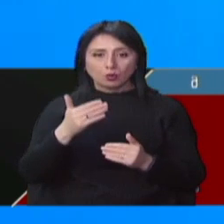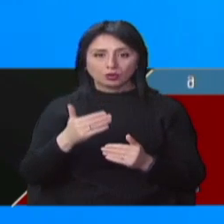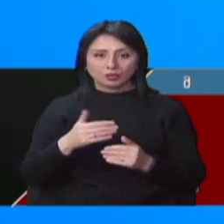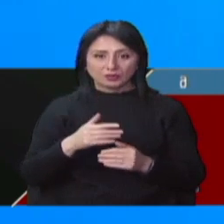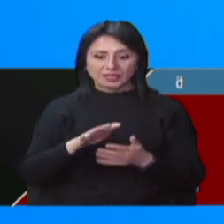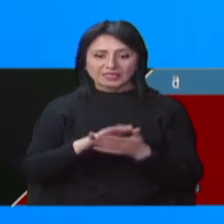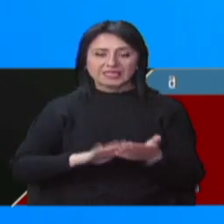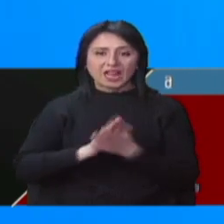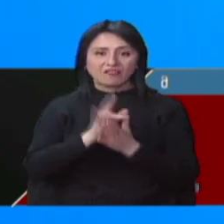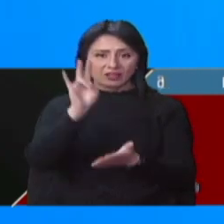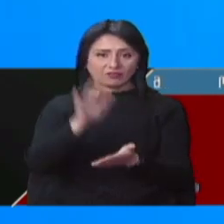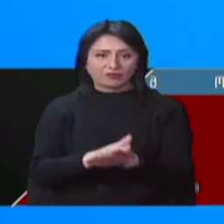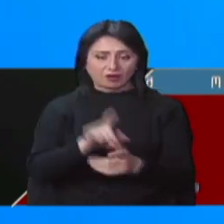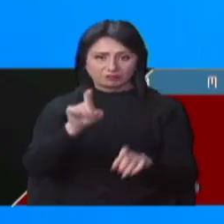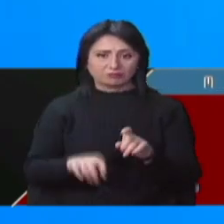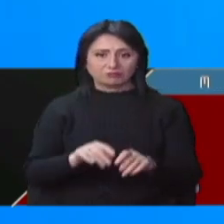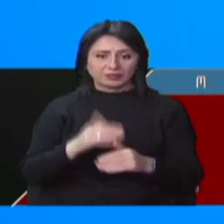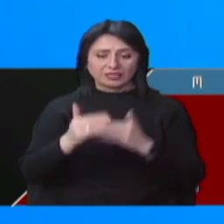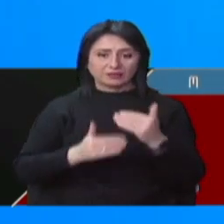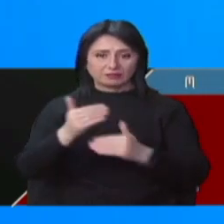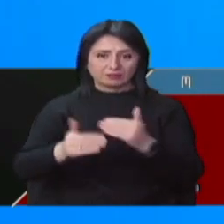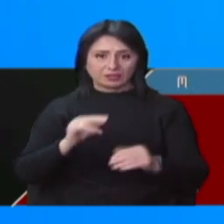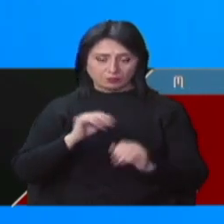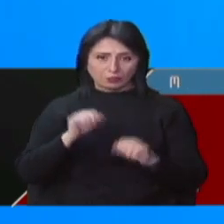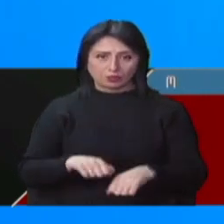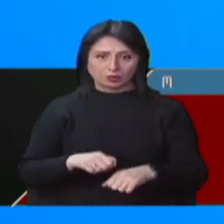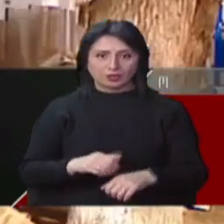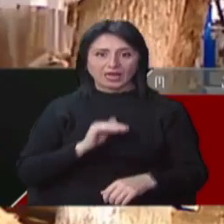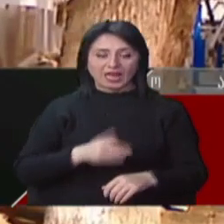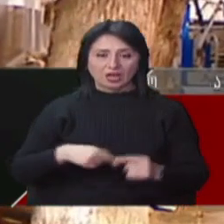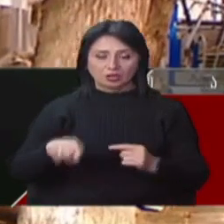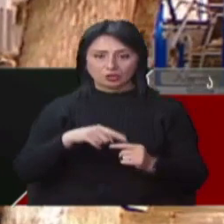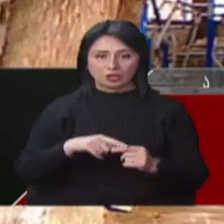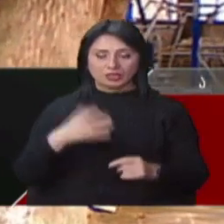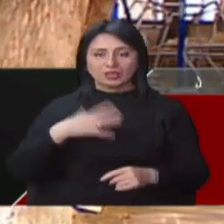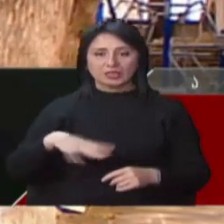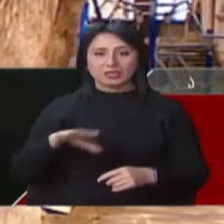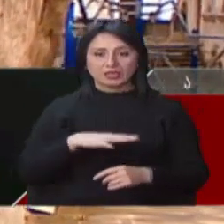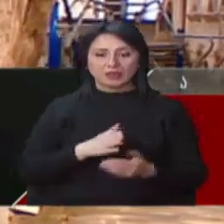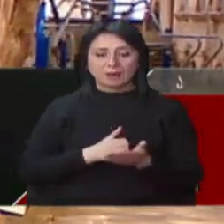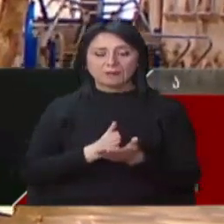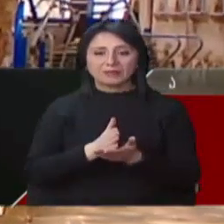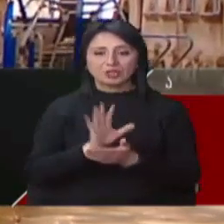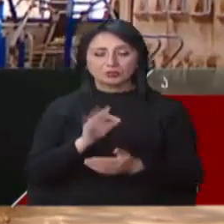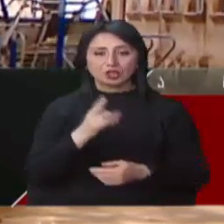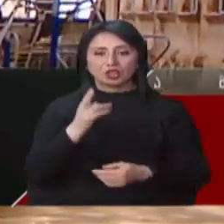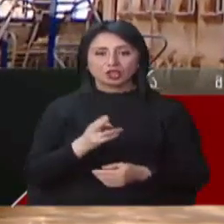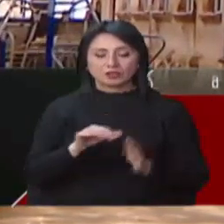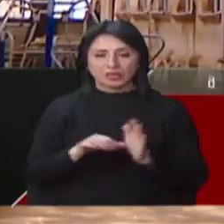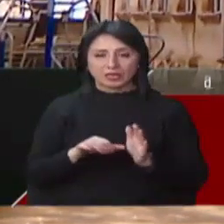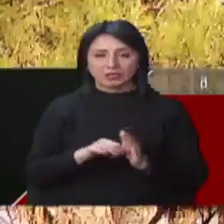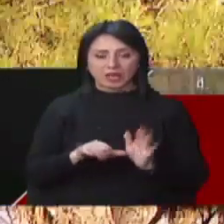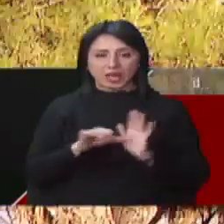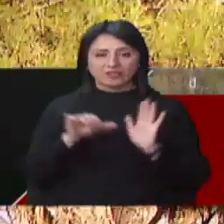გრძელვადიანად და სტაბილურად ადამიანების დასაქმება მოახერხოთ კერძო სექტორში. საქართველოში მიზნობრივ სოციალურ